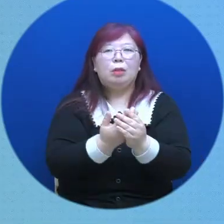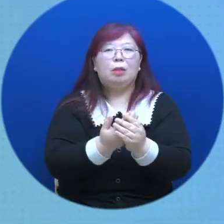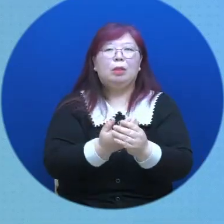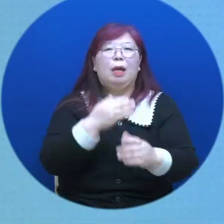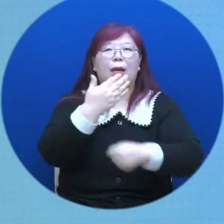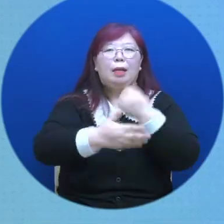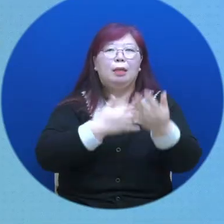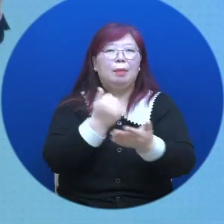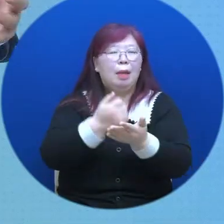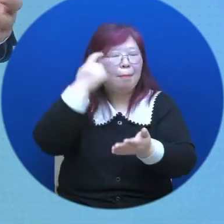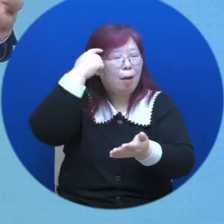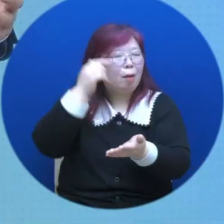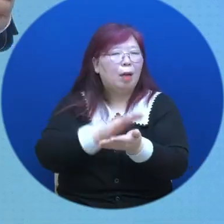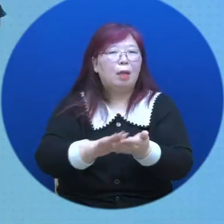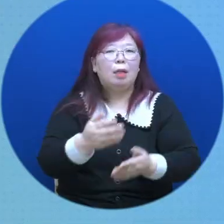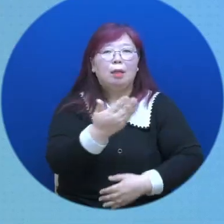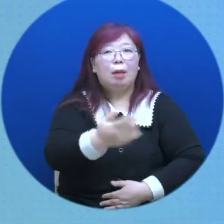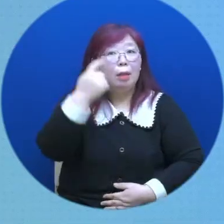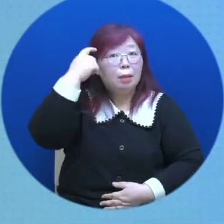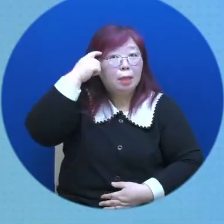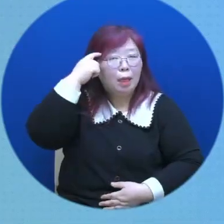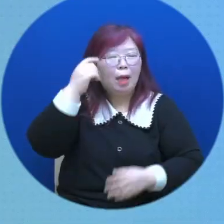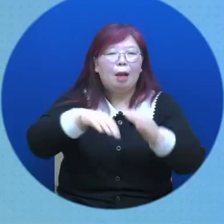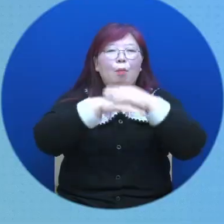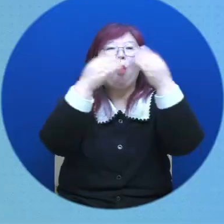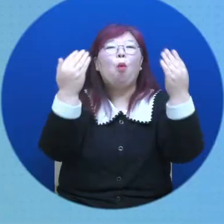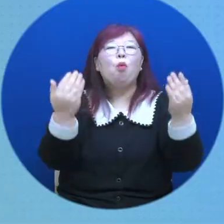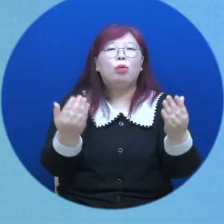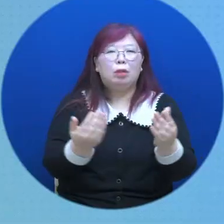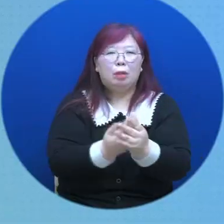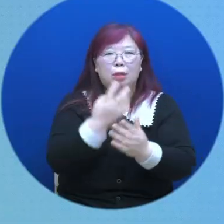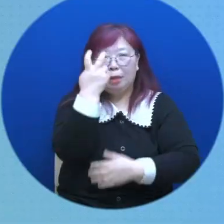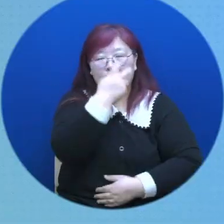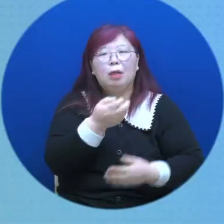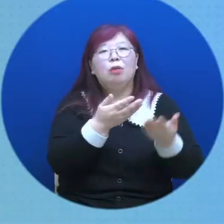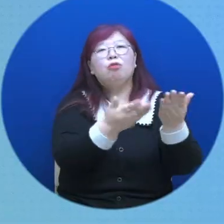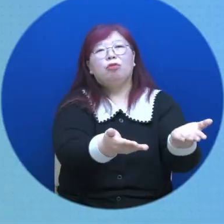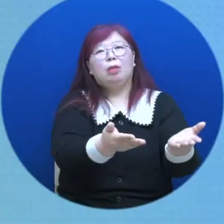평강이 너의 생각, 너의 모든 것을 지켜주마.